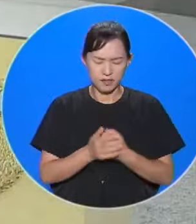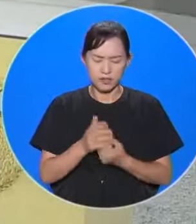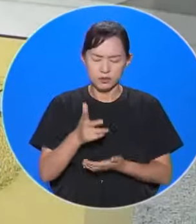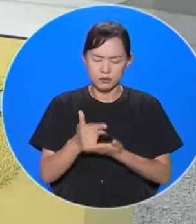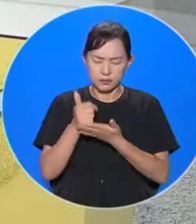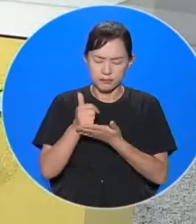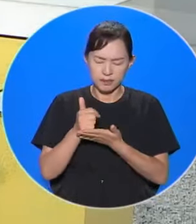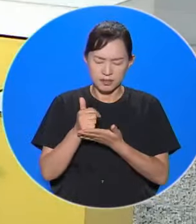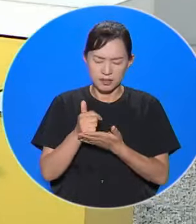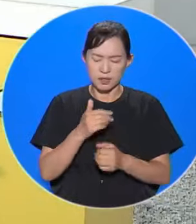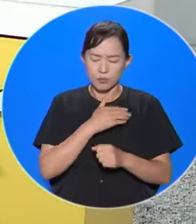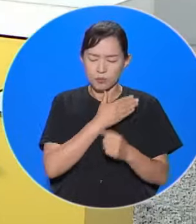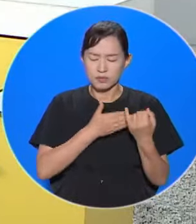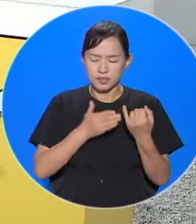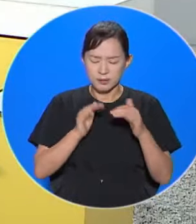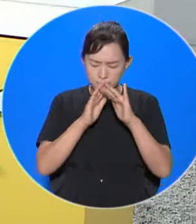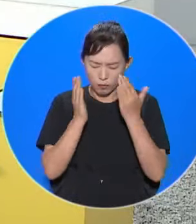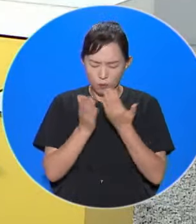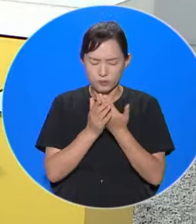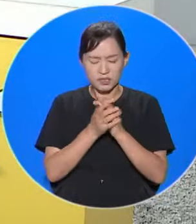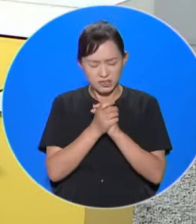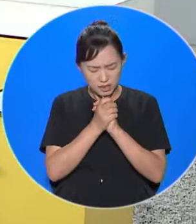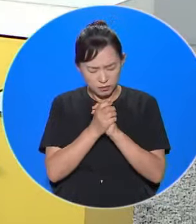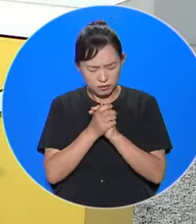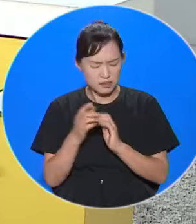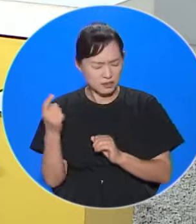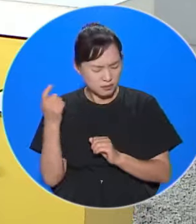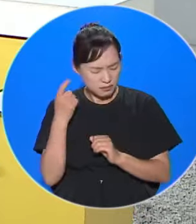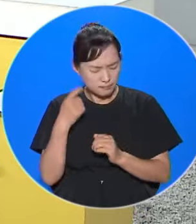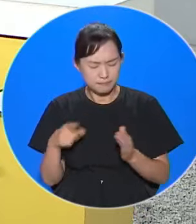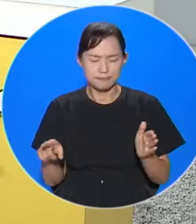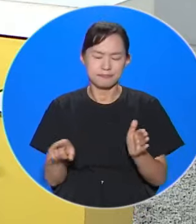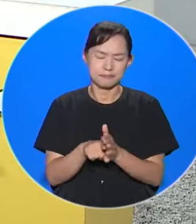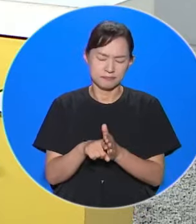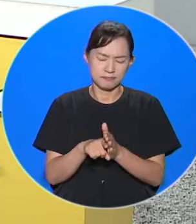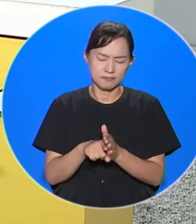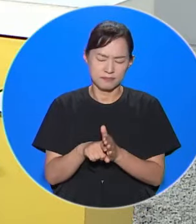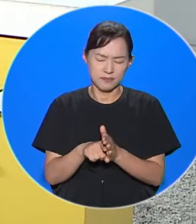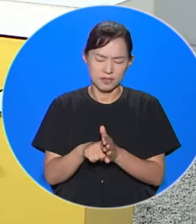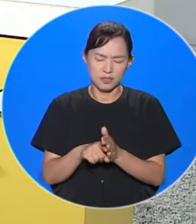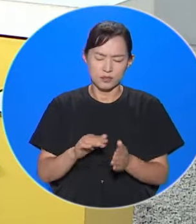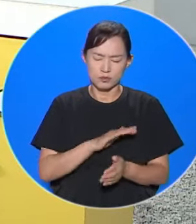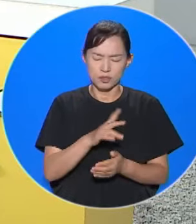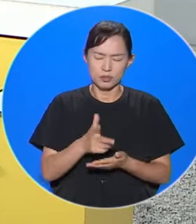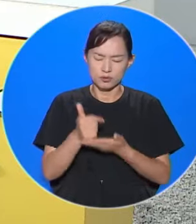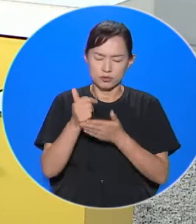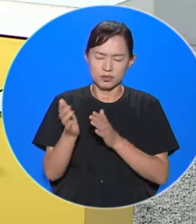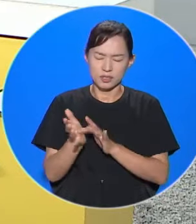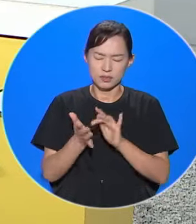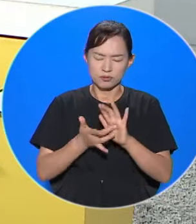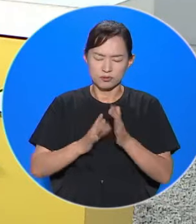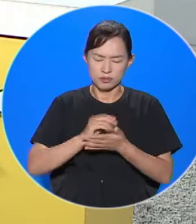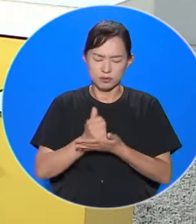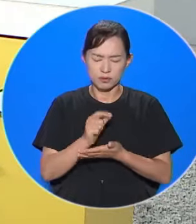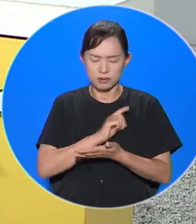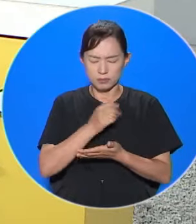주님께서 우리 권사님의 모든 기도를 들으실 줄 믿습니다. 우리 주 예수 그리스도의